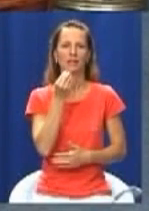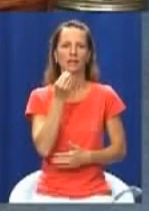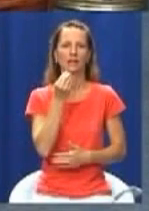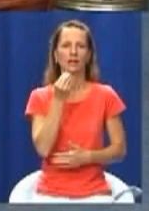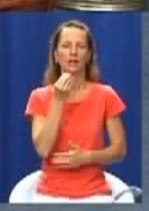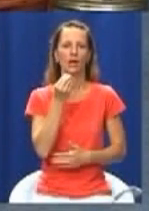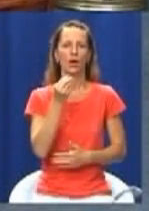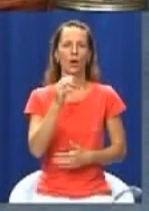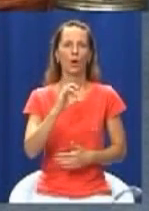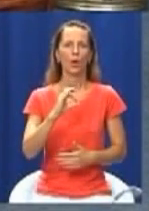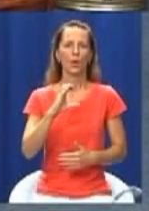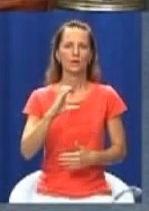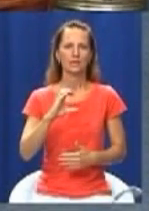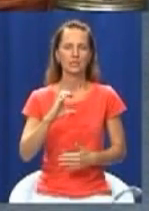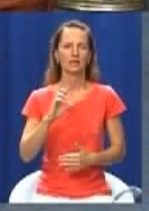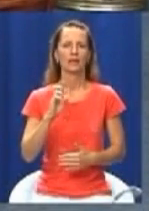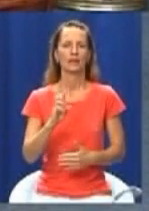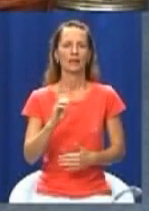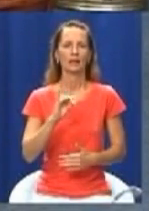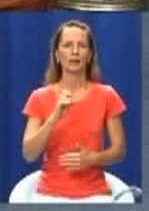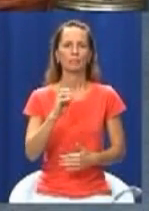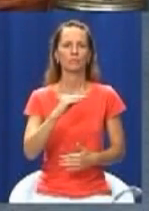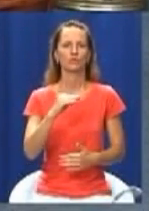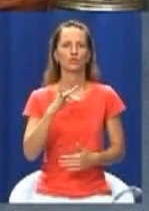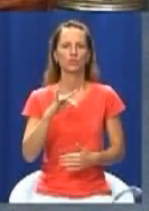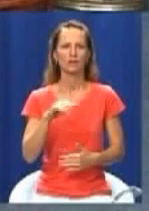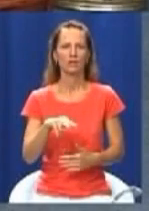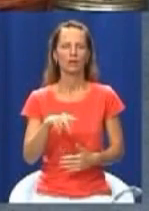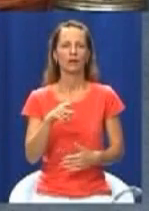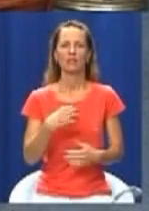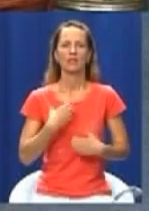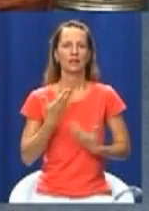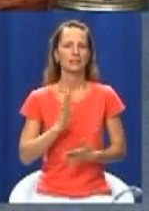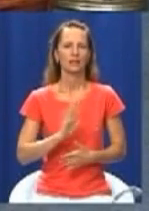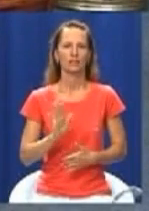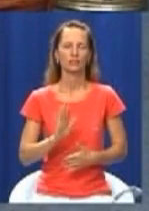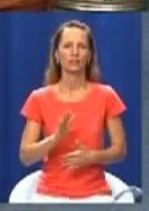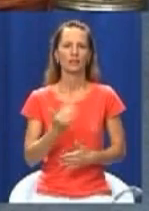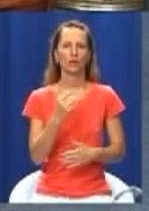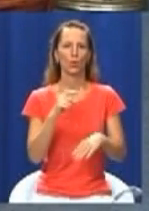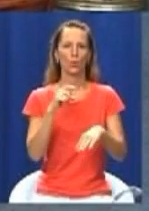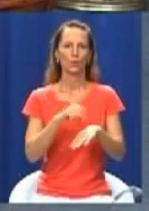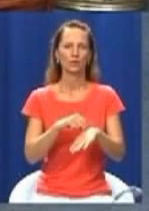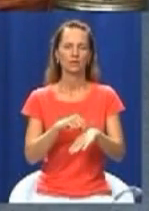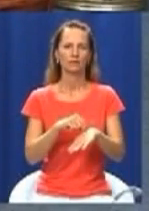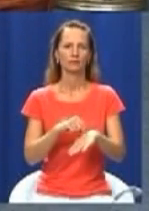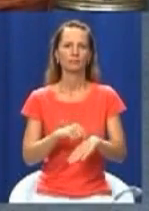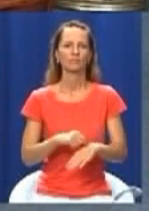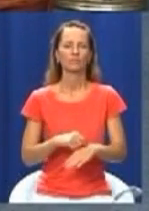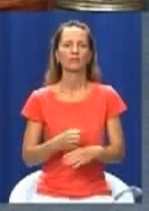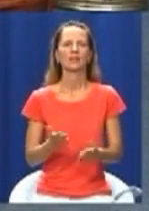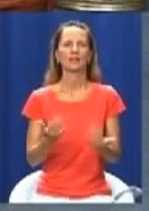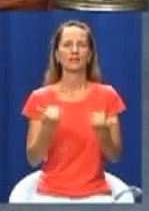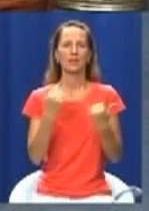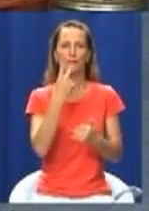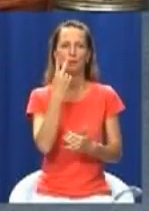і бджіл. Ось так. І їм зовсім не страшні їхні укуси. Давайте